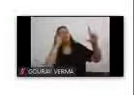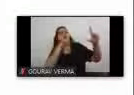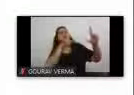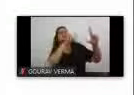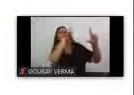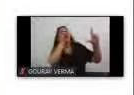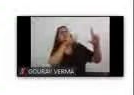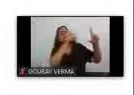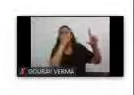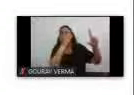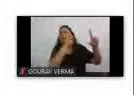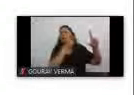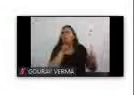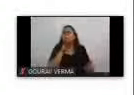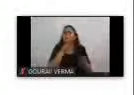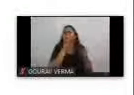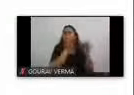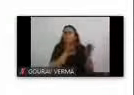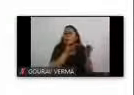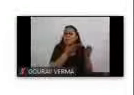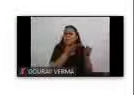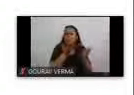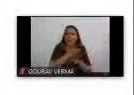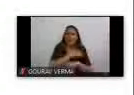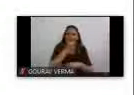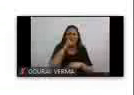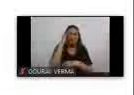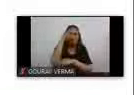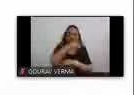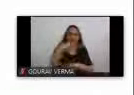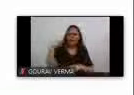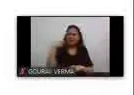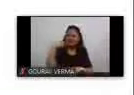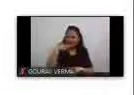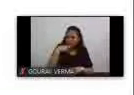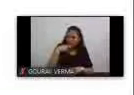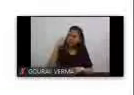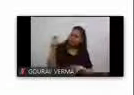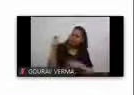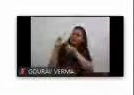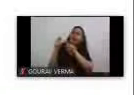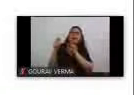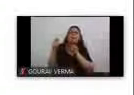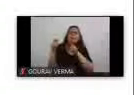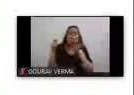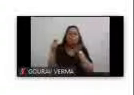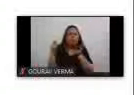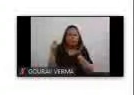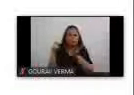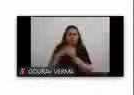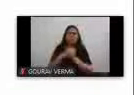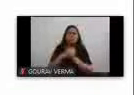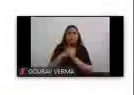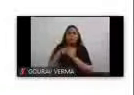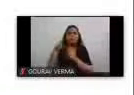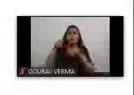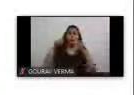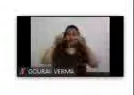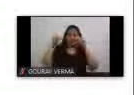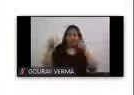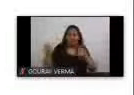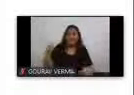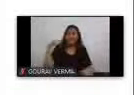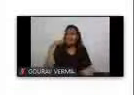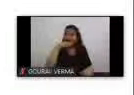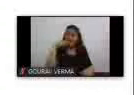मैम ने दिखाया था, उस ऑब्जेक्ट को देखना, वो ब्रश को दिखाया था, वो ब्रश के पिक्चर देखा था उसको ब्रश करने के लिए. सो